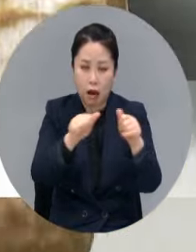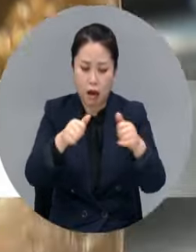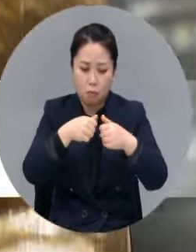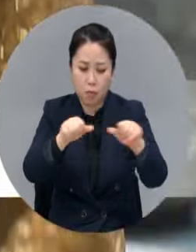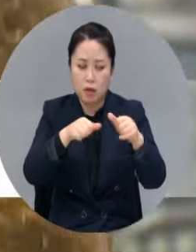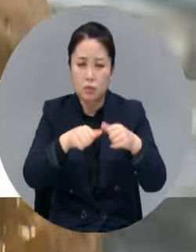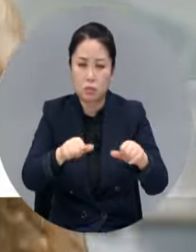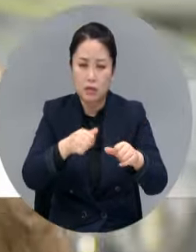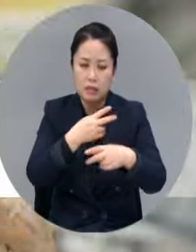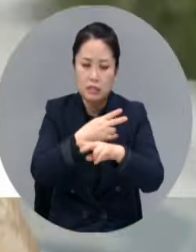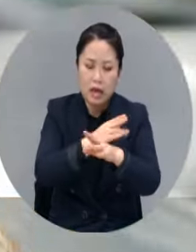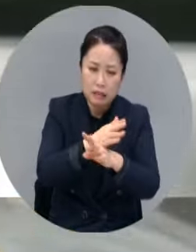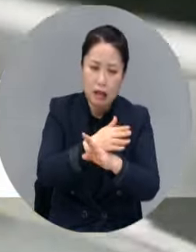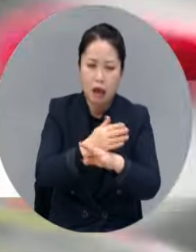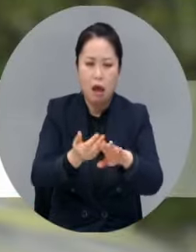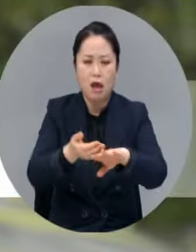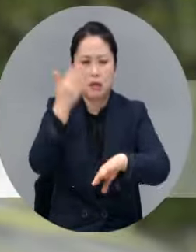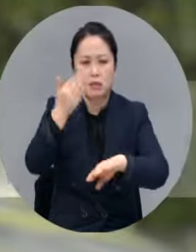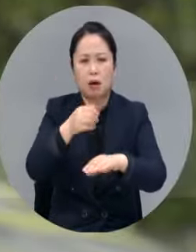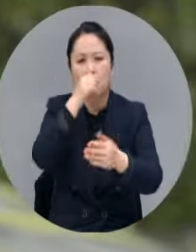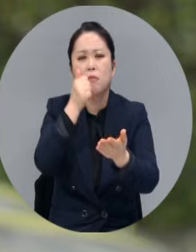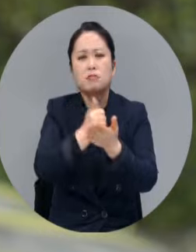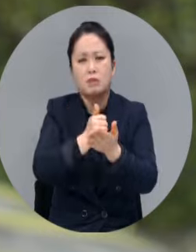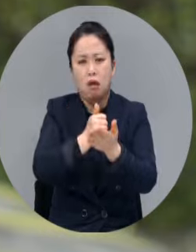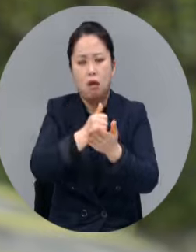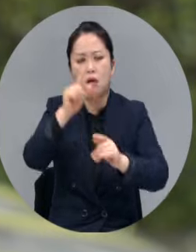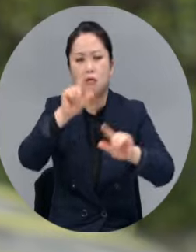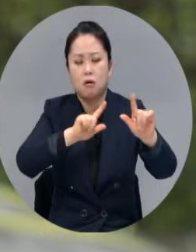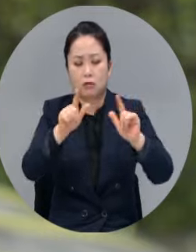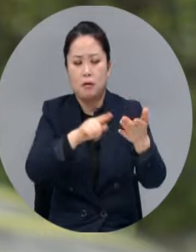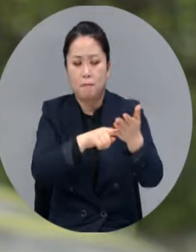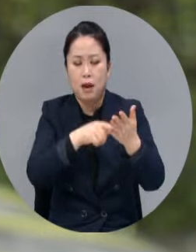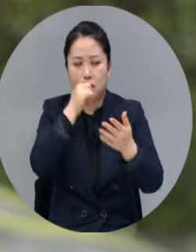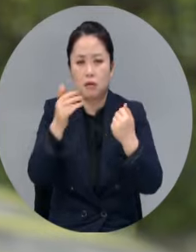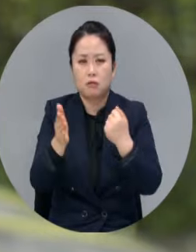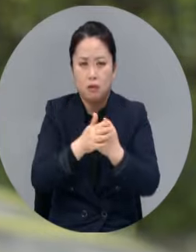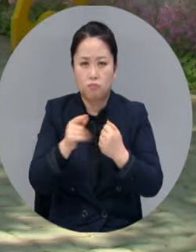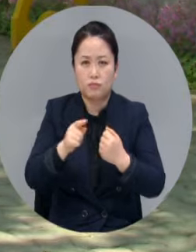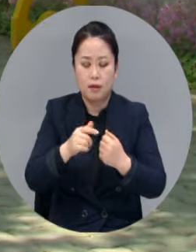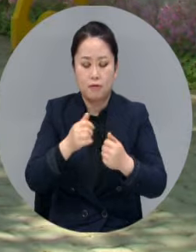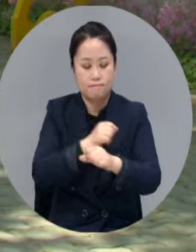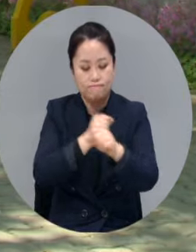형태로 지나고 있어 용납할 수 없었다고 고소 이유를 설명했습니다